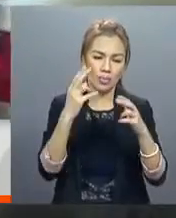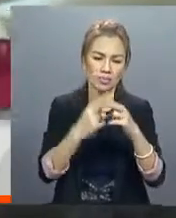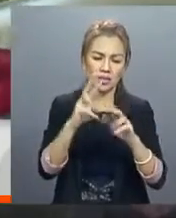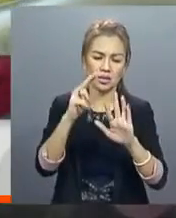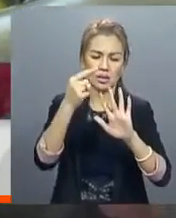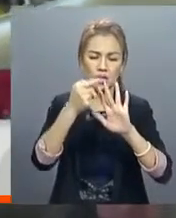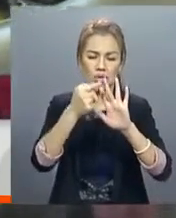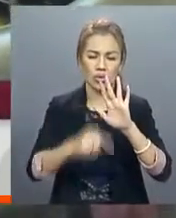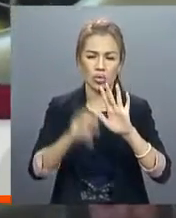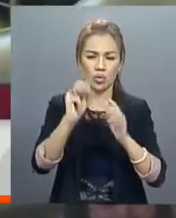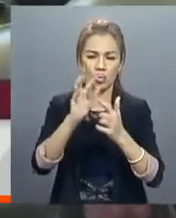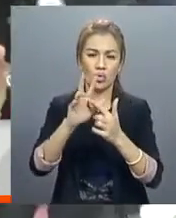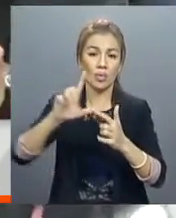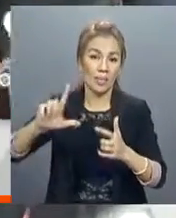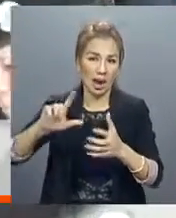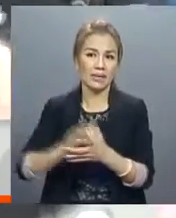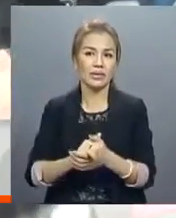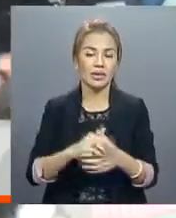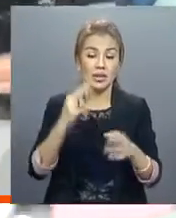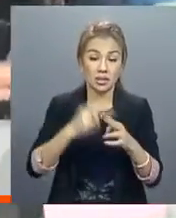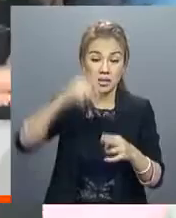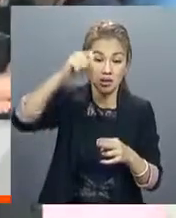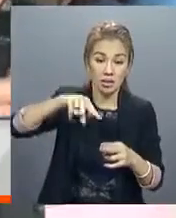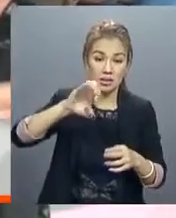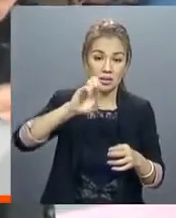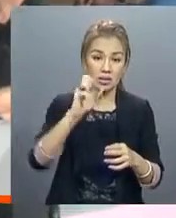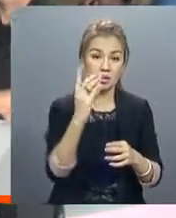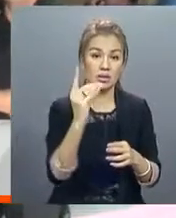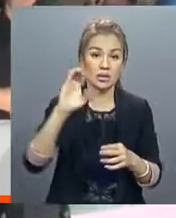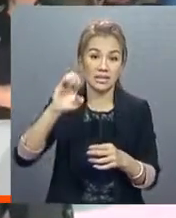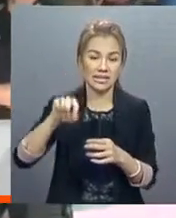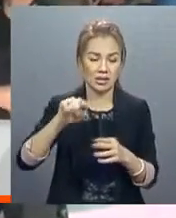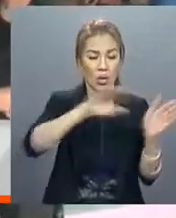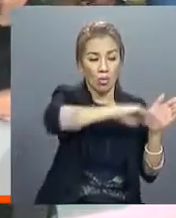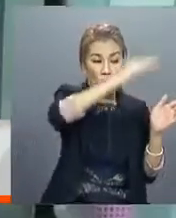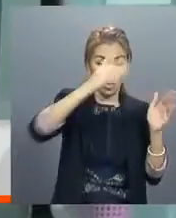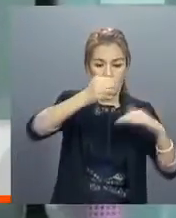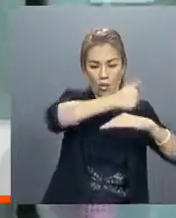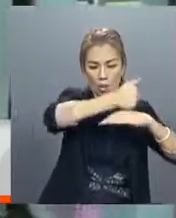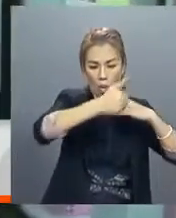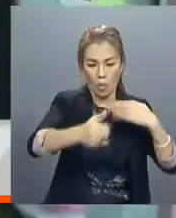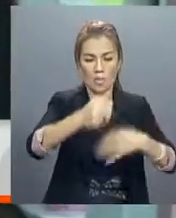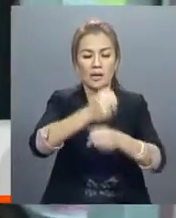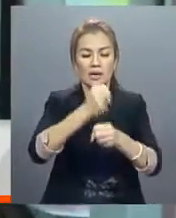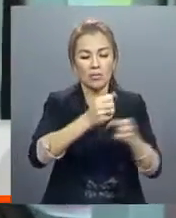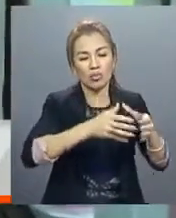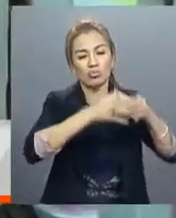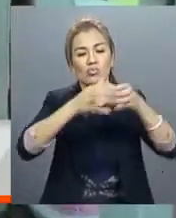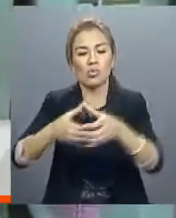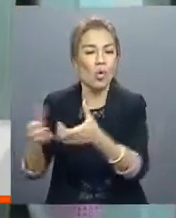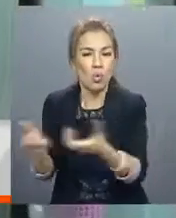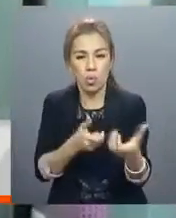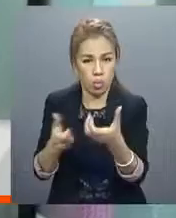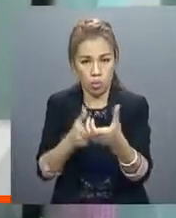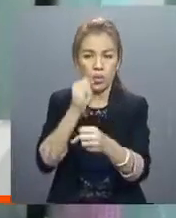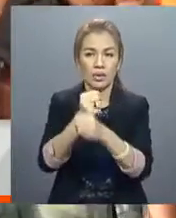บอร์ริงและนายซือดีปูเตะซึ่งนำกำลังลงจากเทือกเขามาก่อเหตุส่วนที่จังหวัดยะลาหน่วยงานความมั่นค